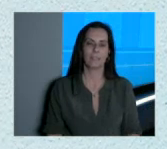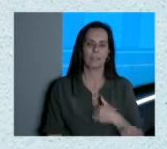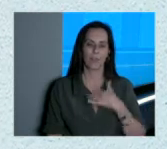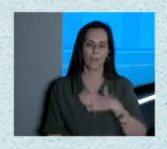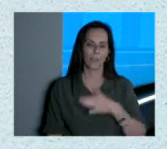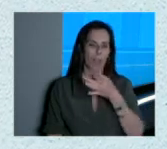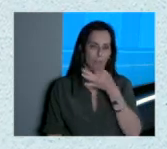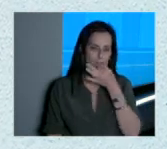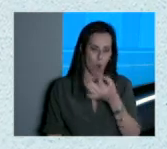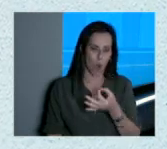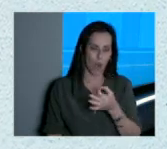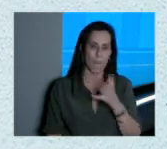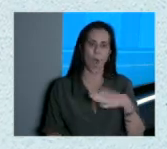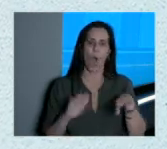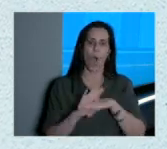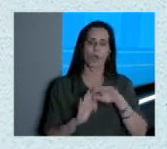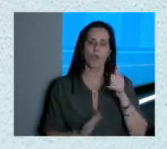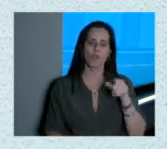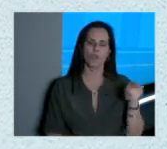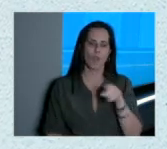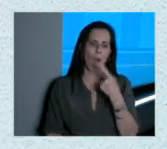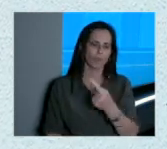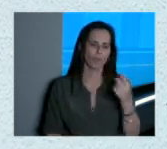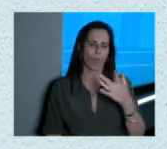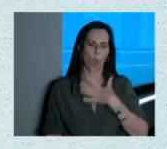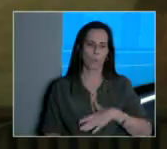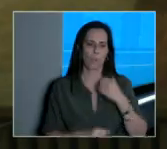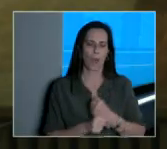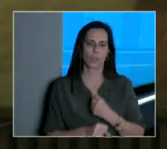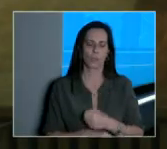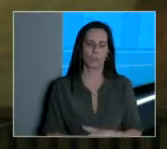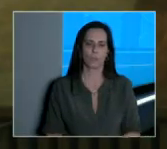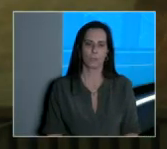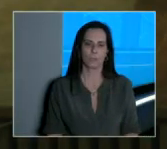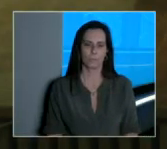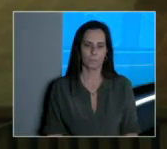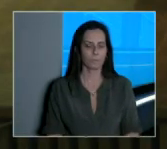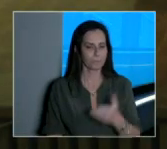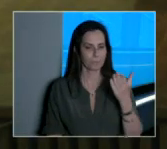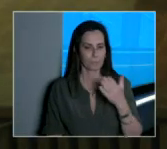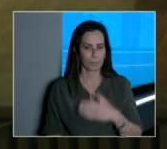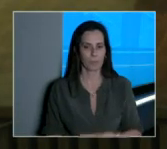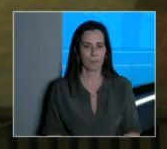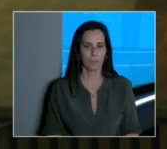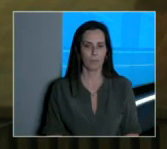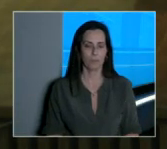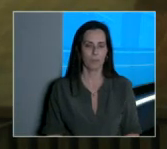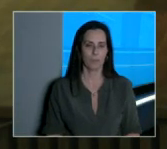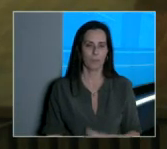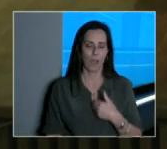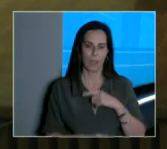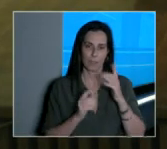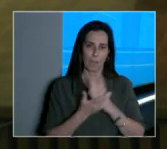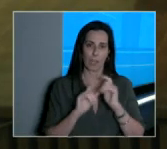והשאלה שלי, מה החוק הראשון שיש בכוונת כל אחד מכם לחוקק? חבר הכנסת קלנר, אתה רוצה לענות? כן, טוב, אני הגשתי